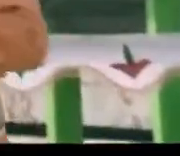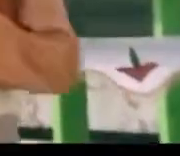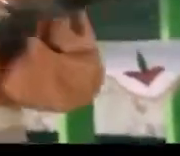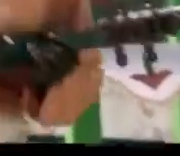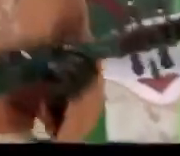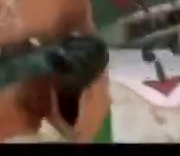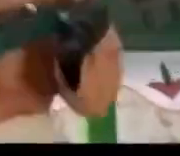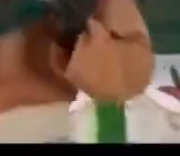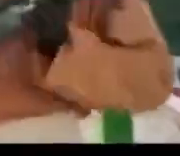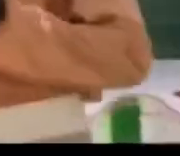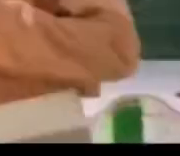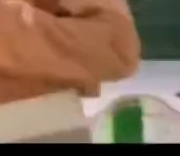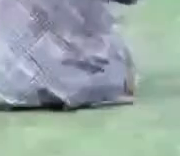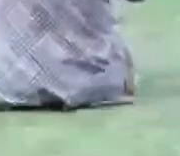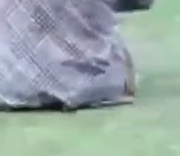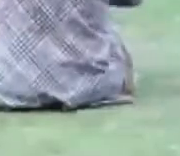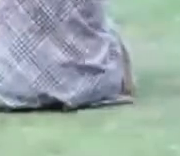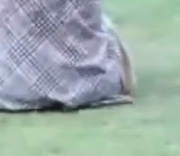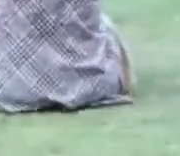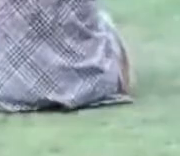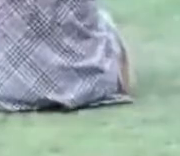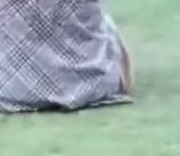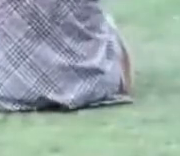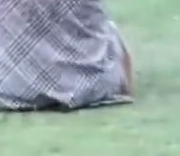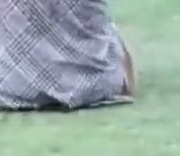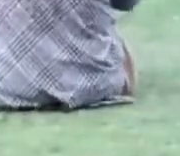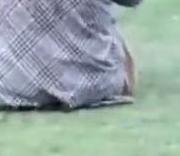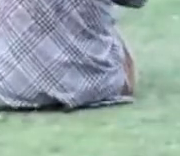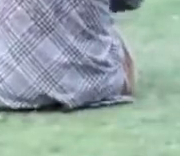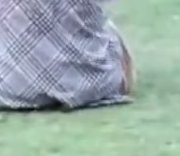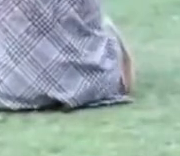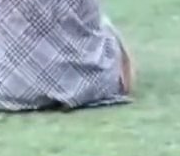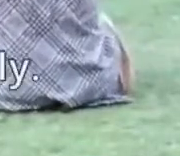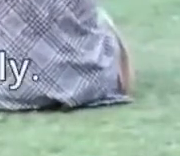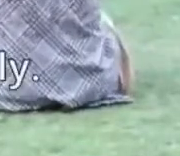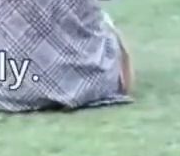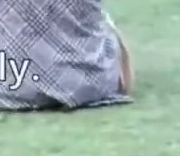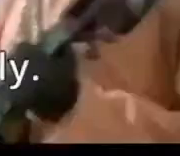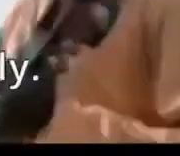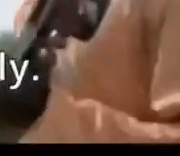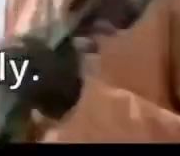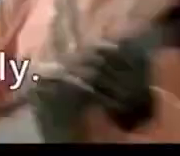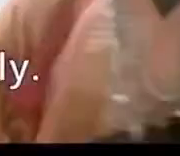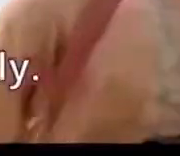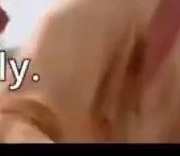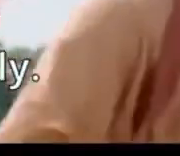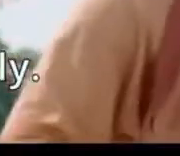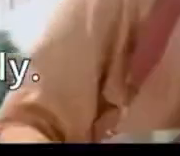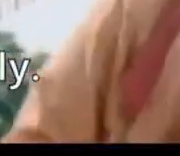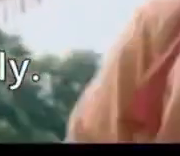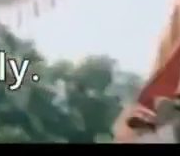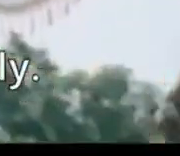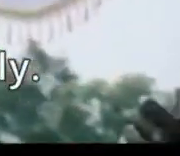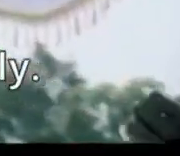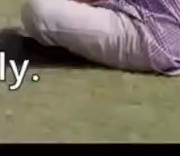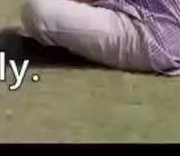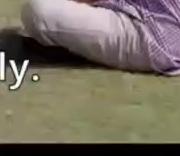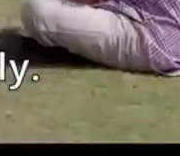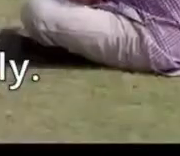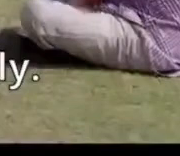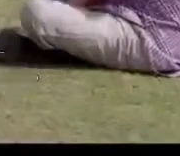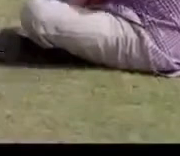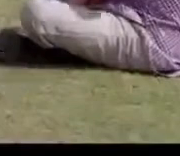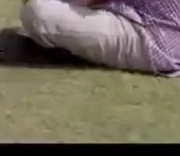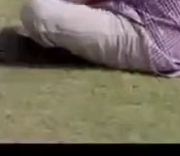নিব ভাই, গবাদি পশু হাঁস মুরগির ঘর মজবুত রাখা চাই। নিয়মিত আবহাওয়ার খবর শুনবো